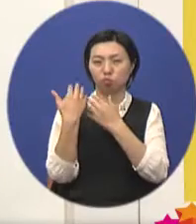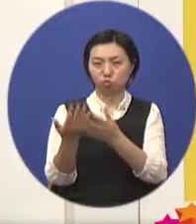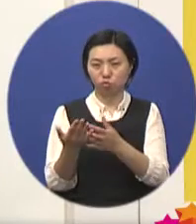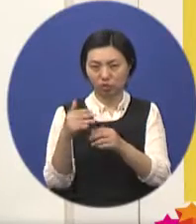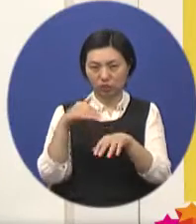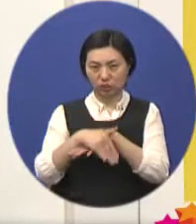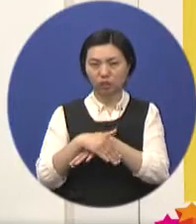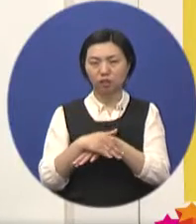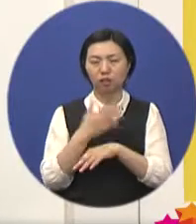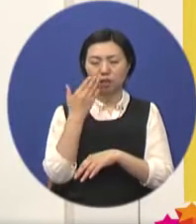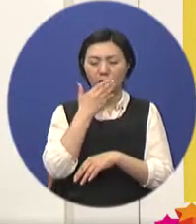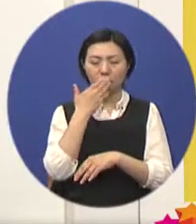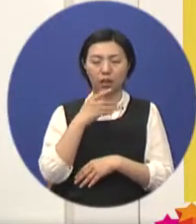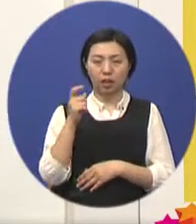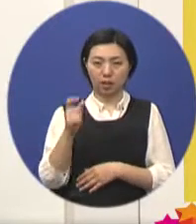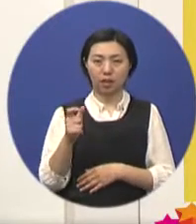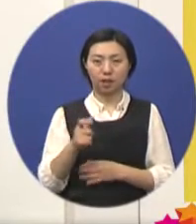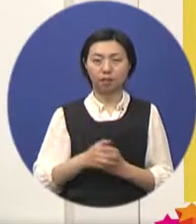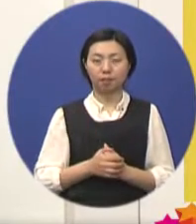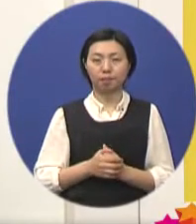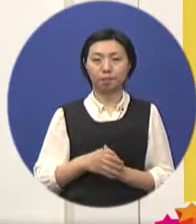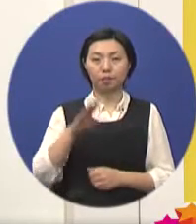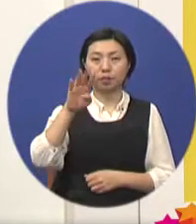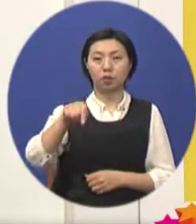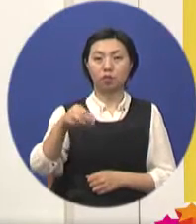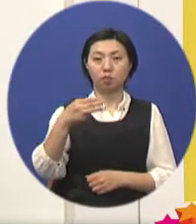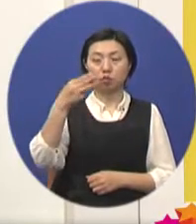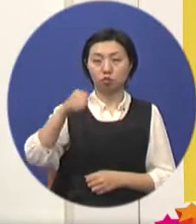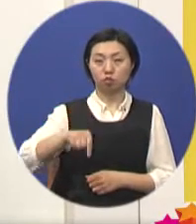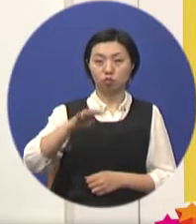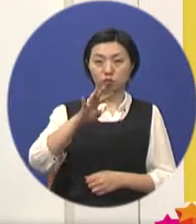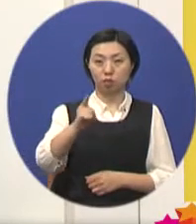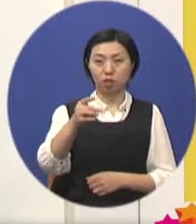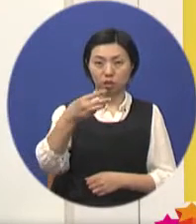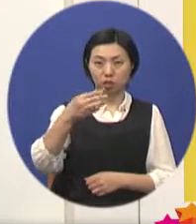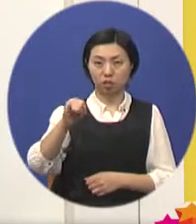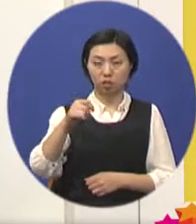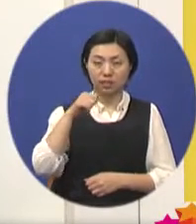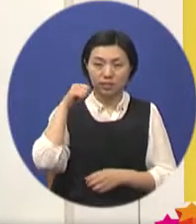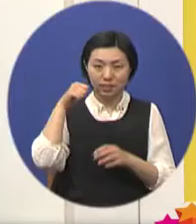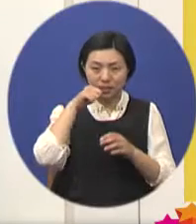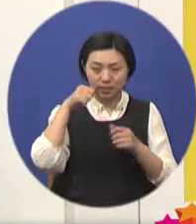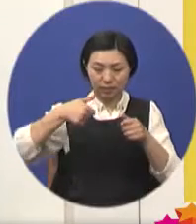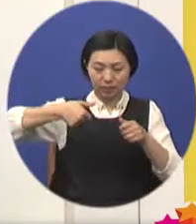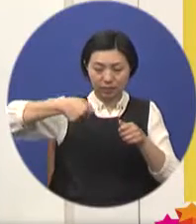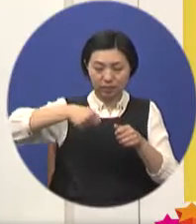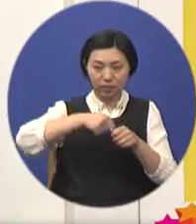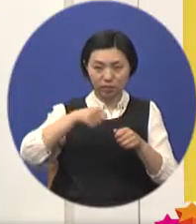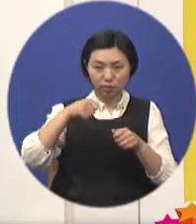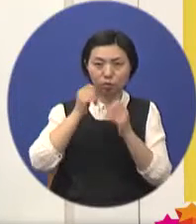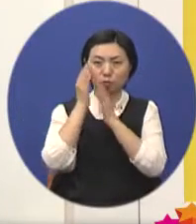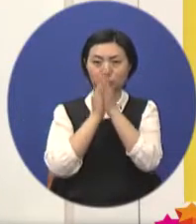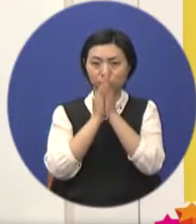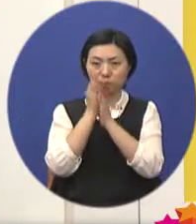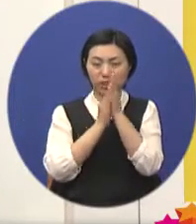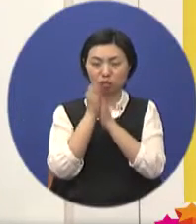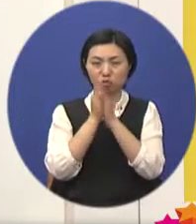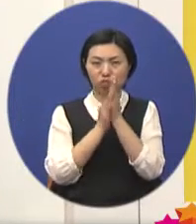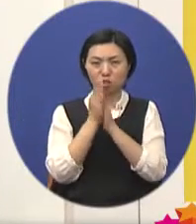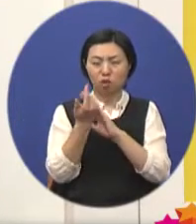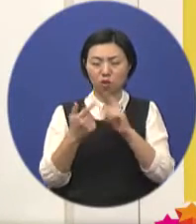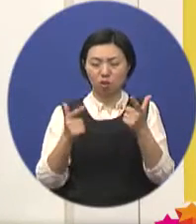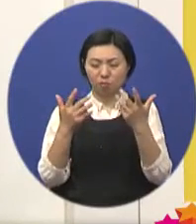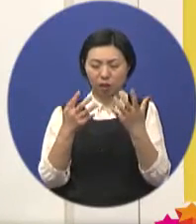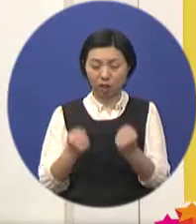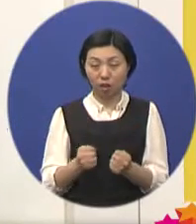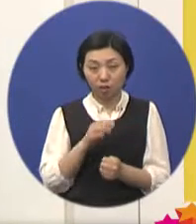아버님. 그렇지. 예. 블루베리로 치약도 만들고 비누도 만들고 정말? 요즘 신품이 예. 많이 나왔더라고요.